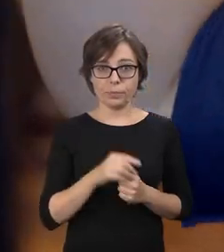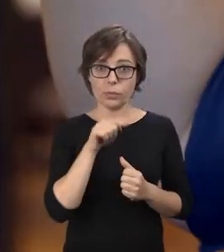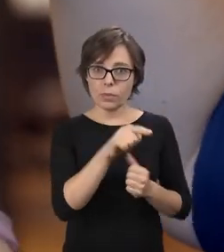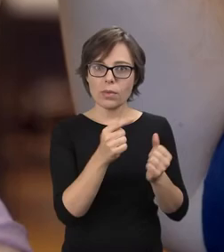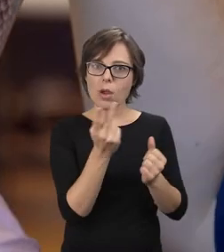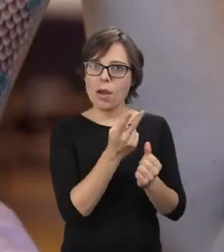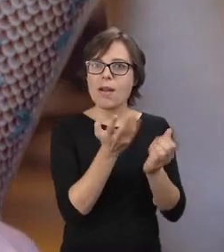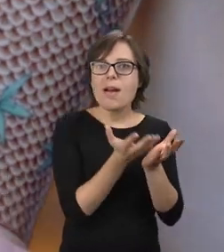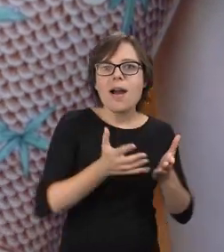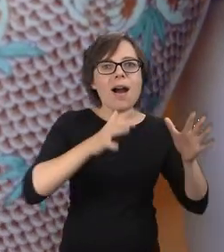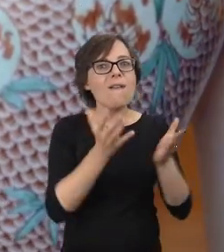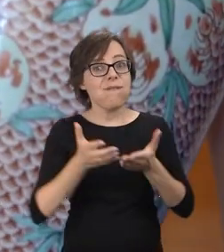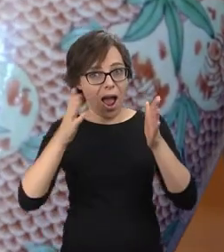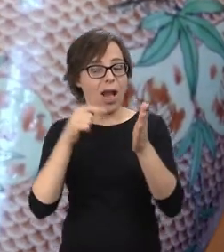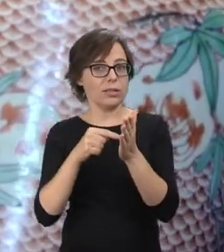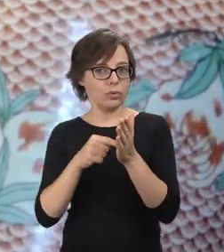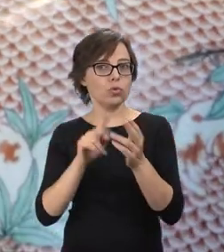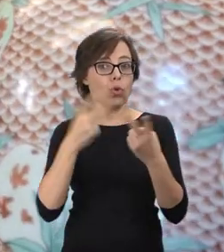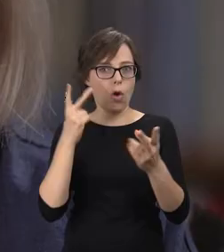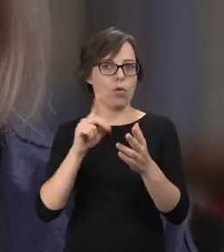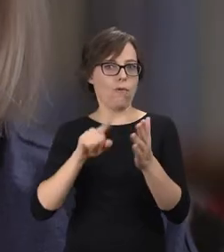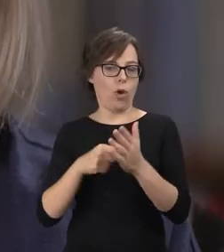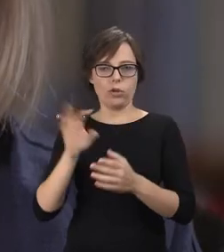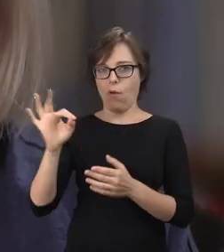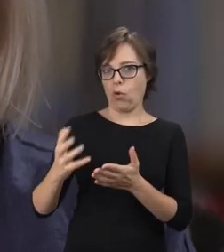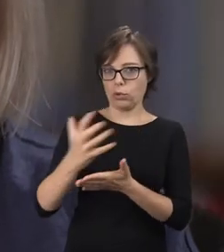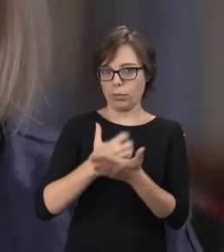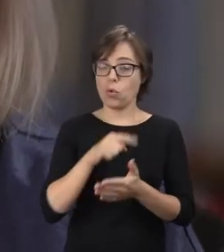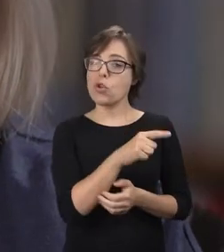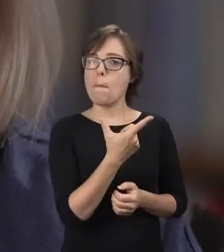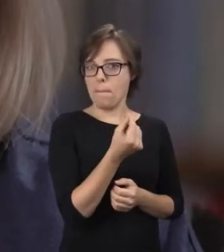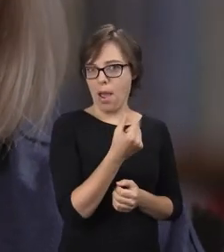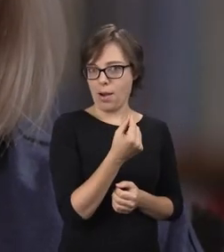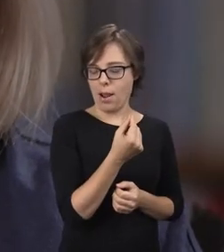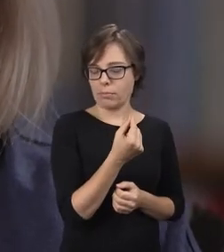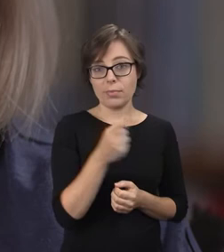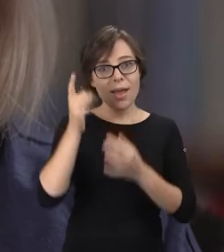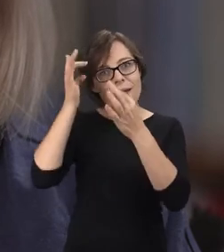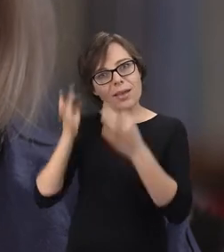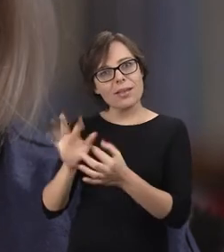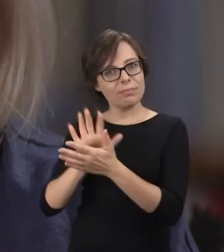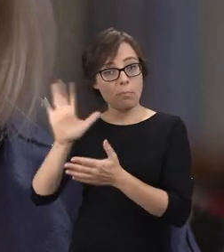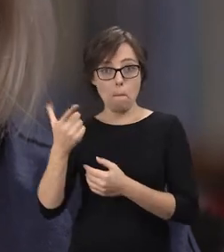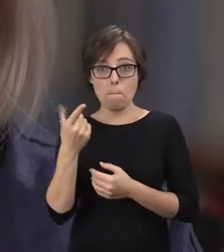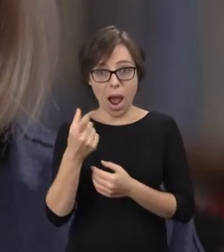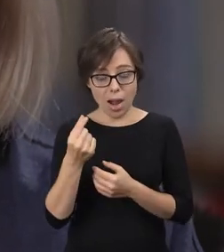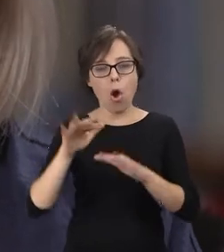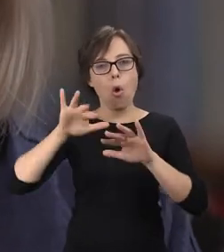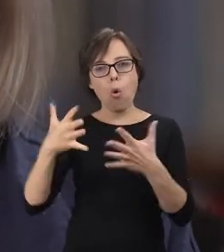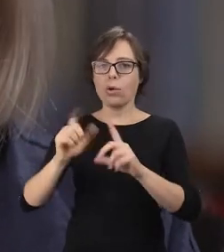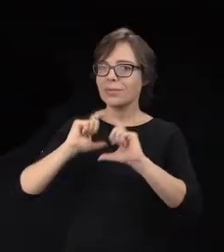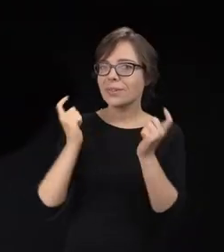Prezentowane wazy pochodzą właśnie z tego zbioru. Jest to para. W Chinach para oznacza całość,